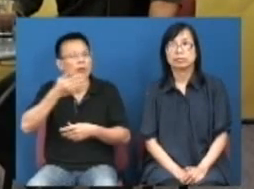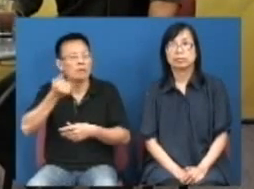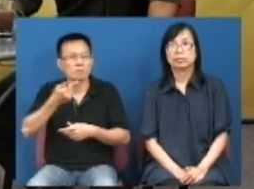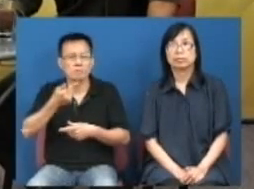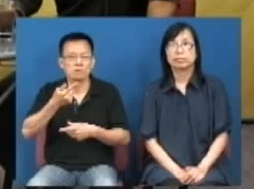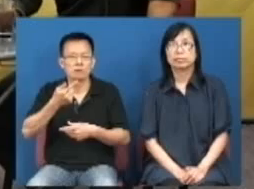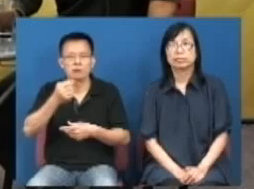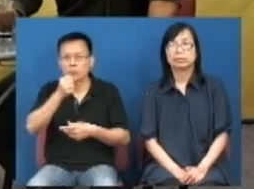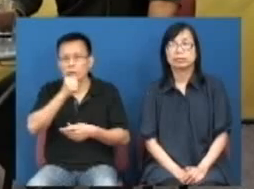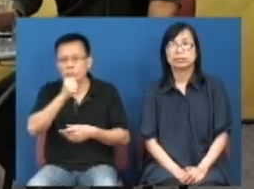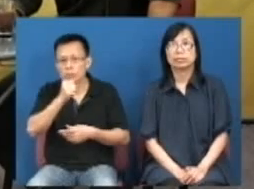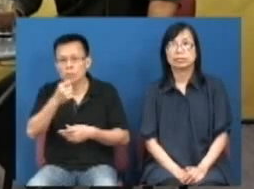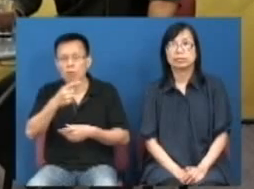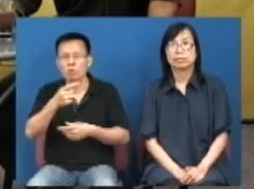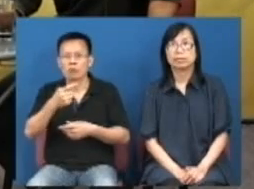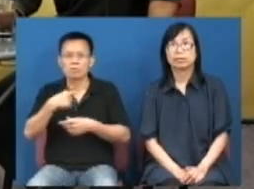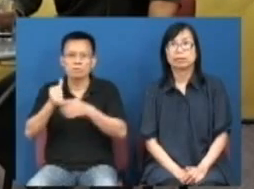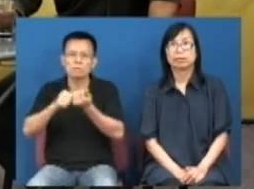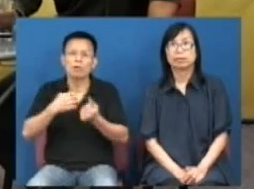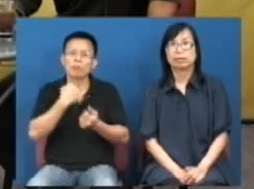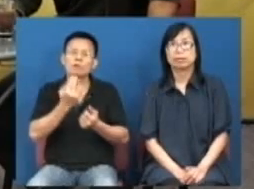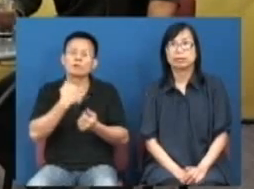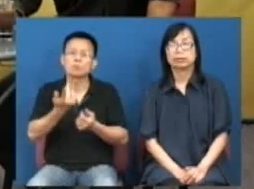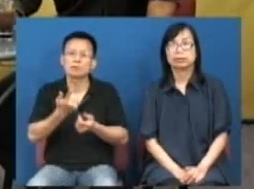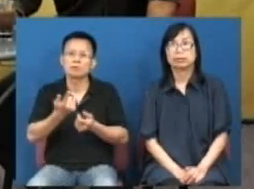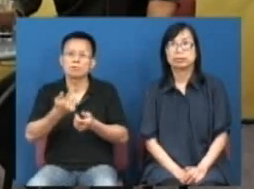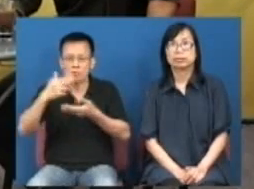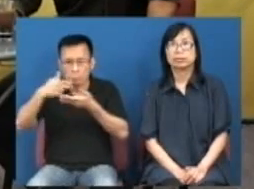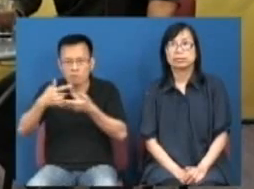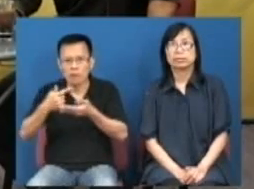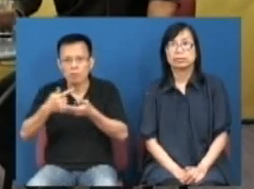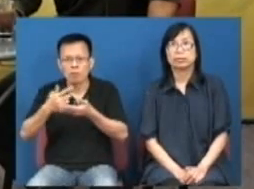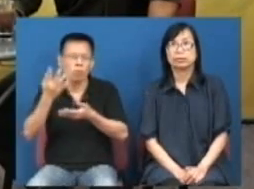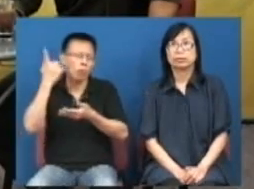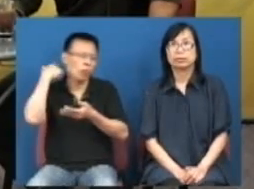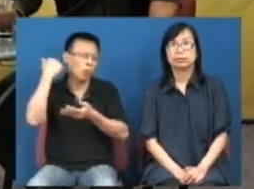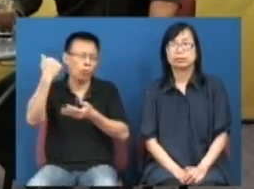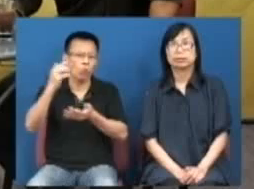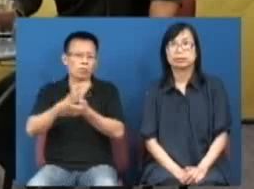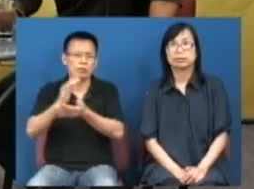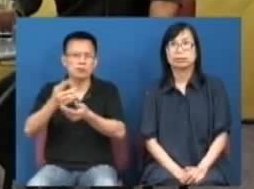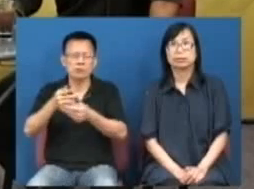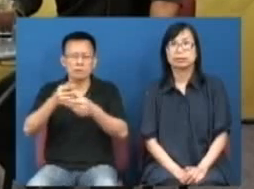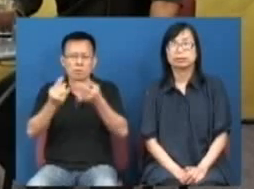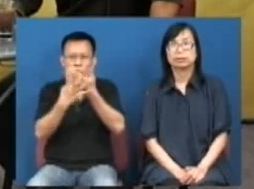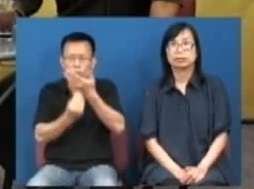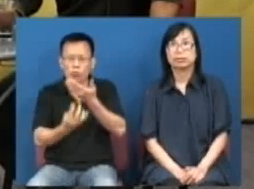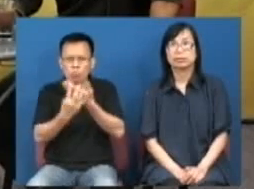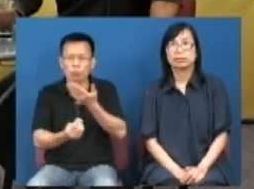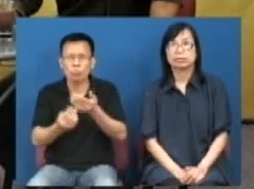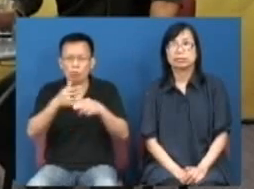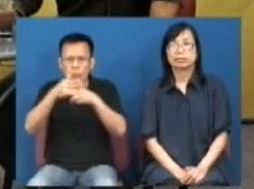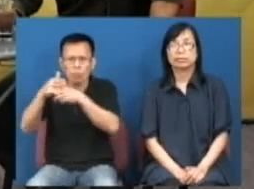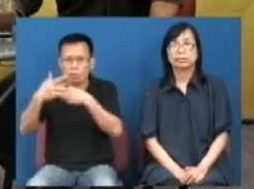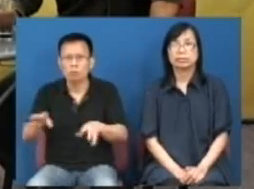員，靠錄廣告為生嘅。N 年前錄咗噶啦，咁你係咪又叫啲廣告主喂，暫時將